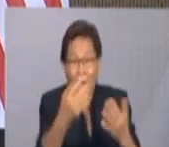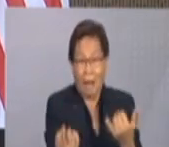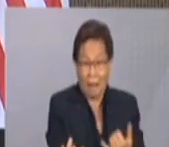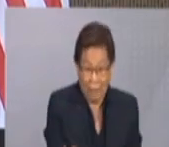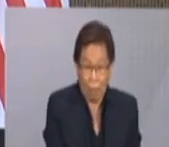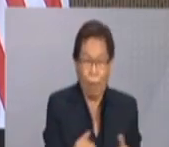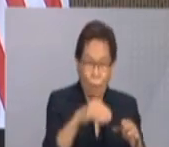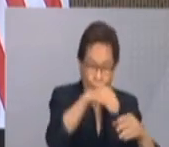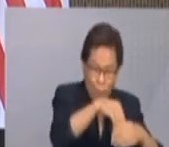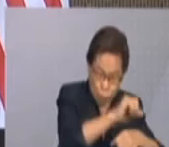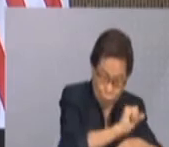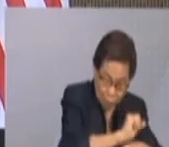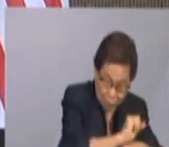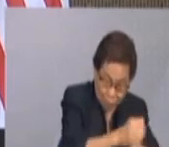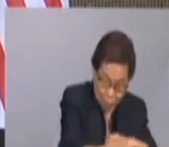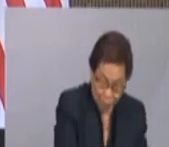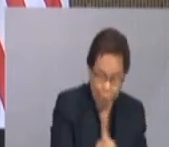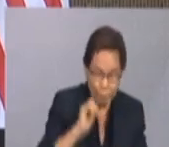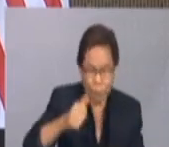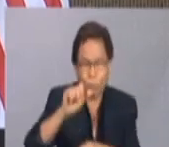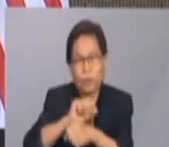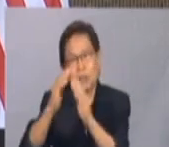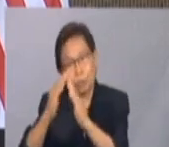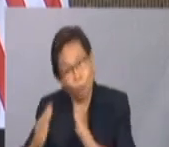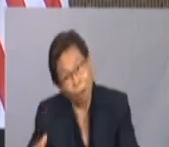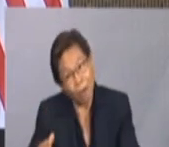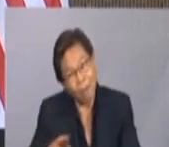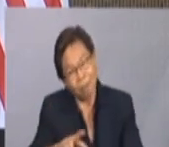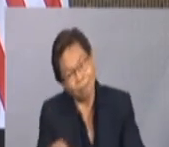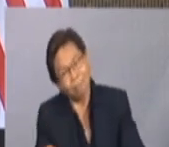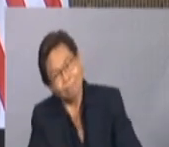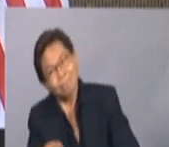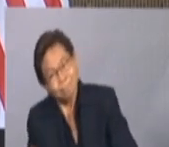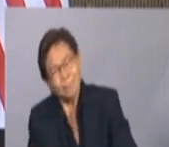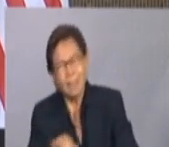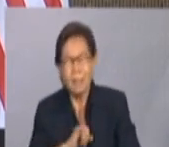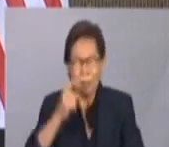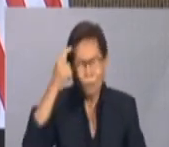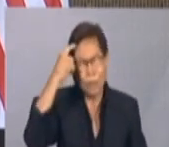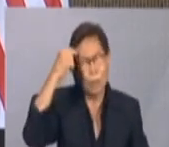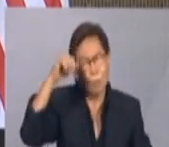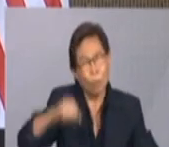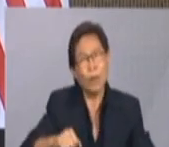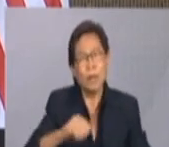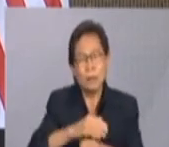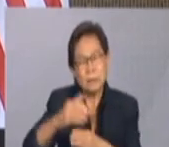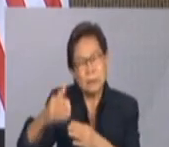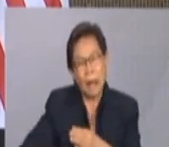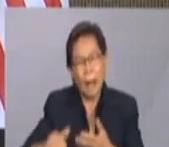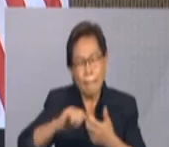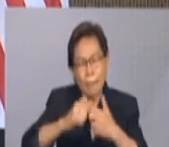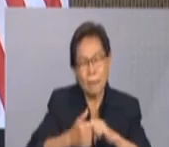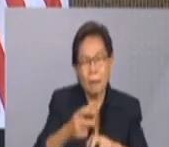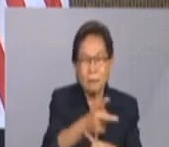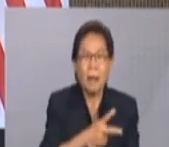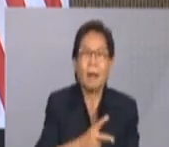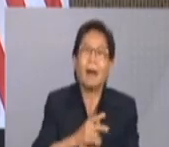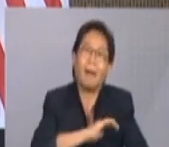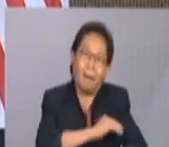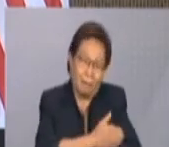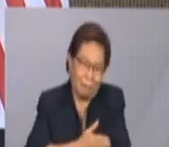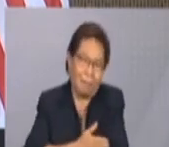pejabat besok bekerja dari rumah saya pikir ini juga boleh menyelesaikan masalah penjagaan